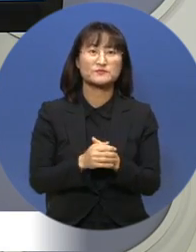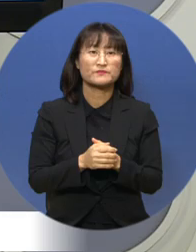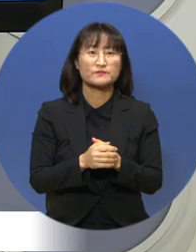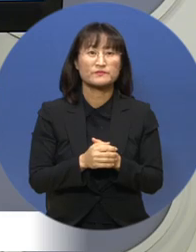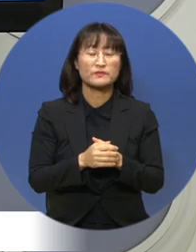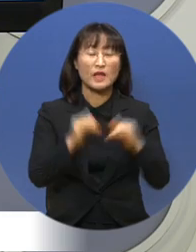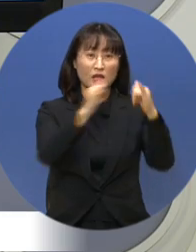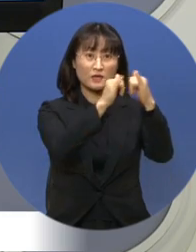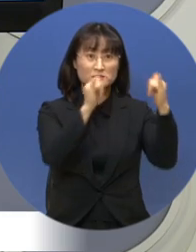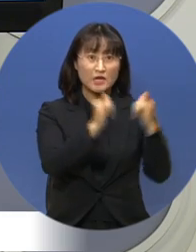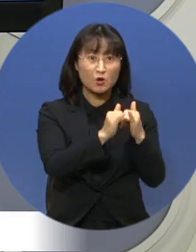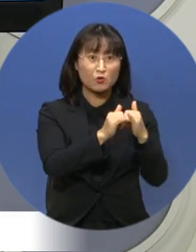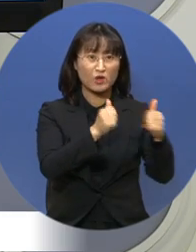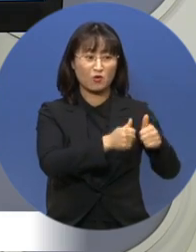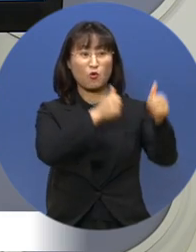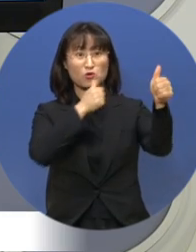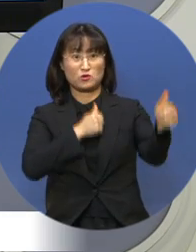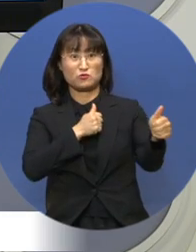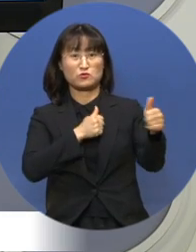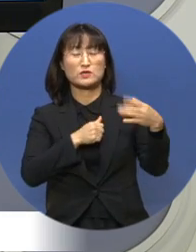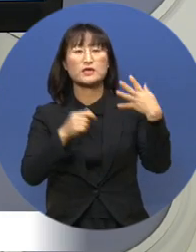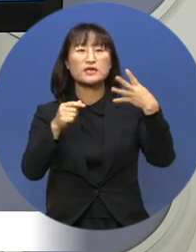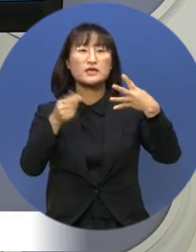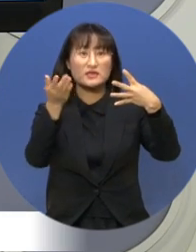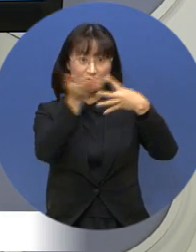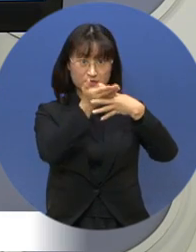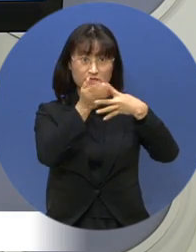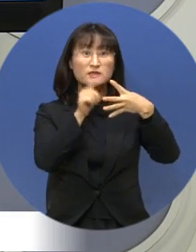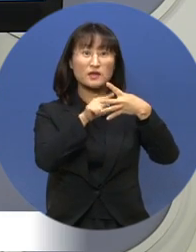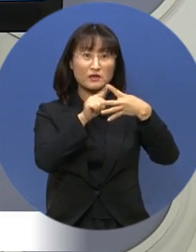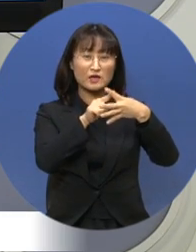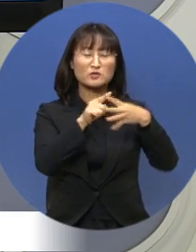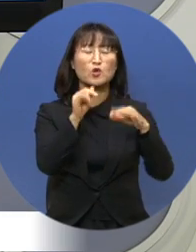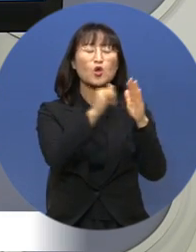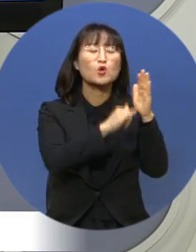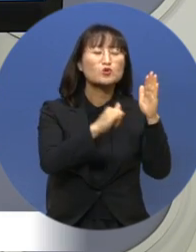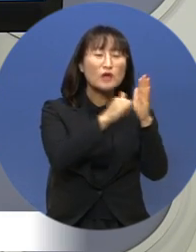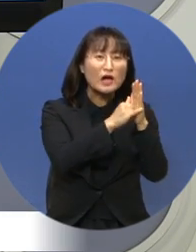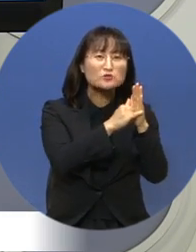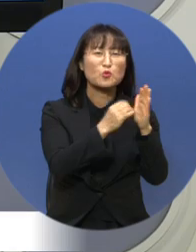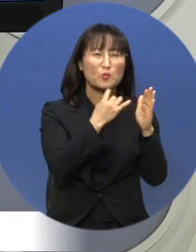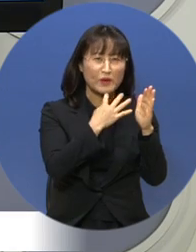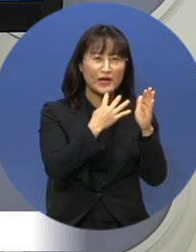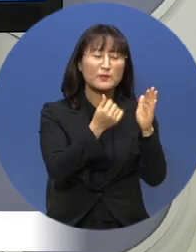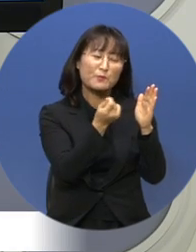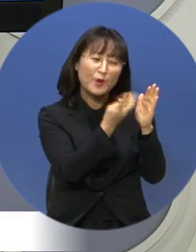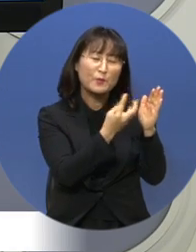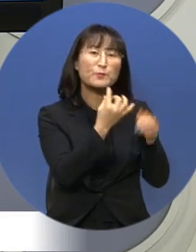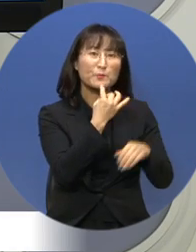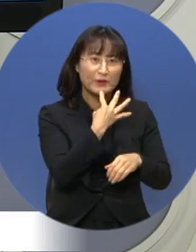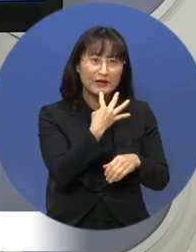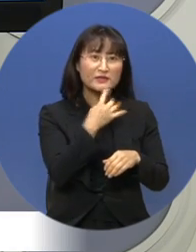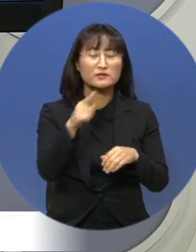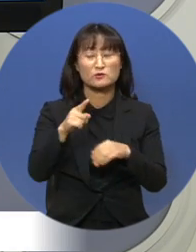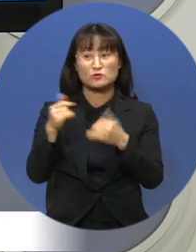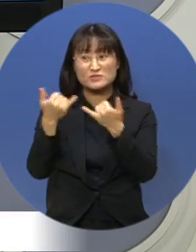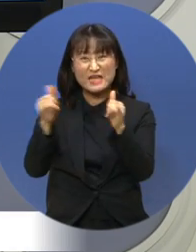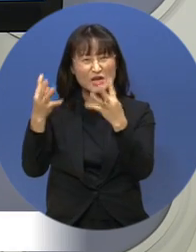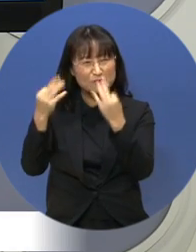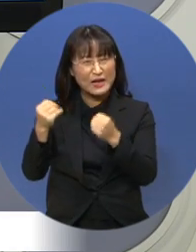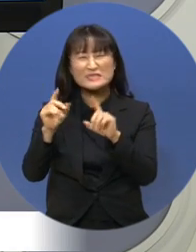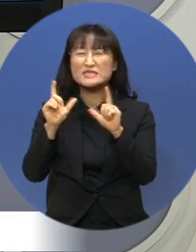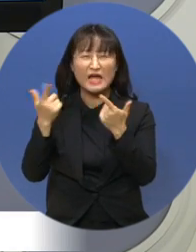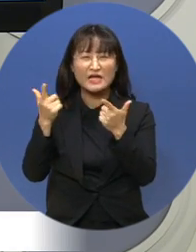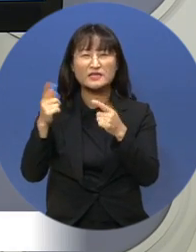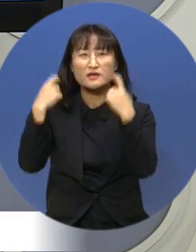사회적 거리두기 1단계의 다른 여행은 소규모 가족단위로 한적한 관광지 위주로 방역